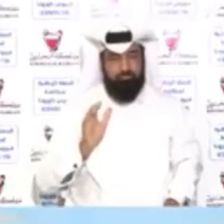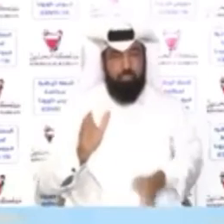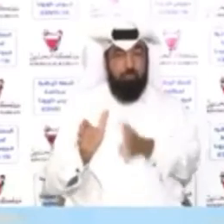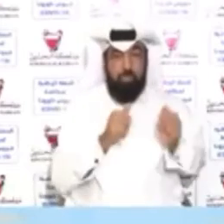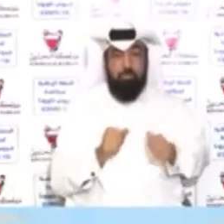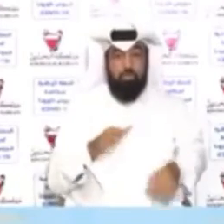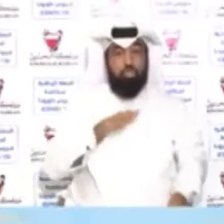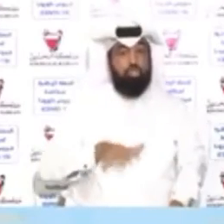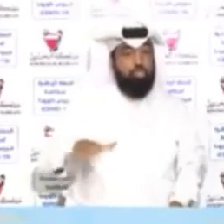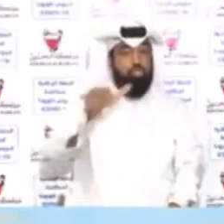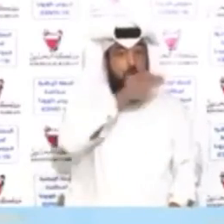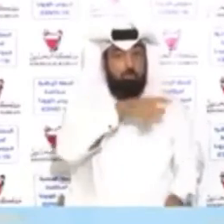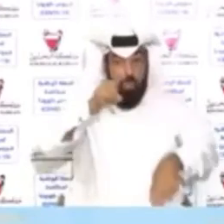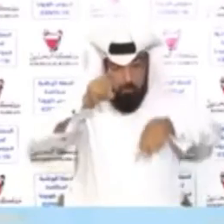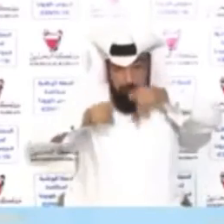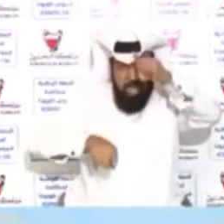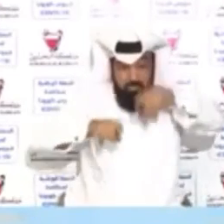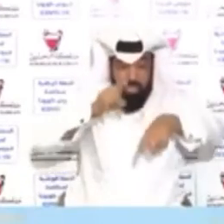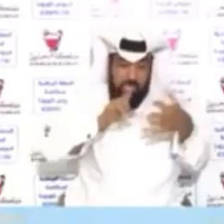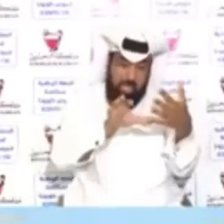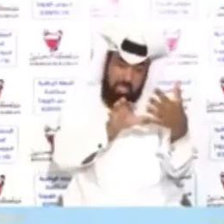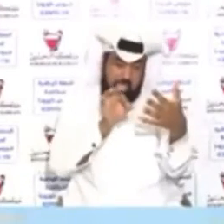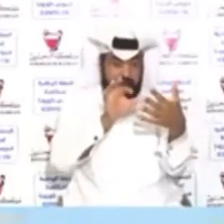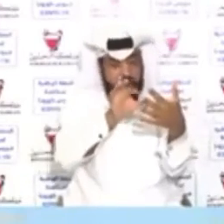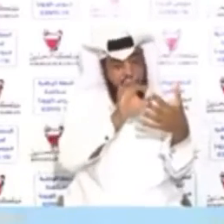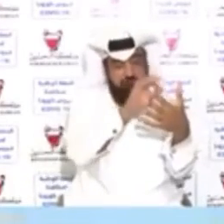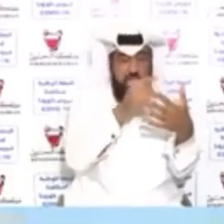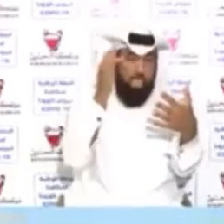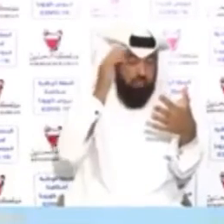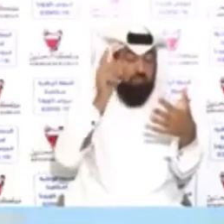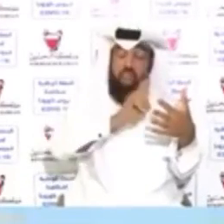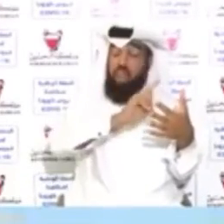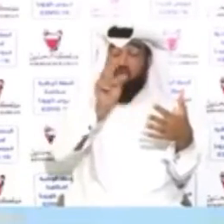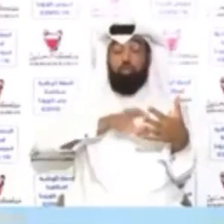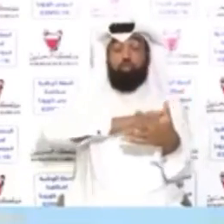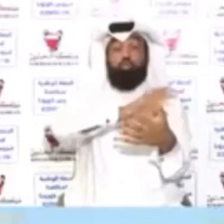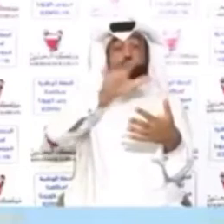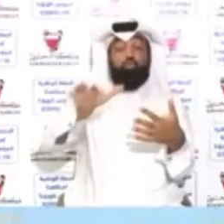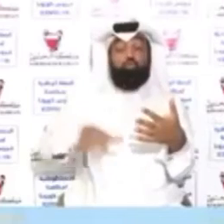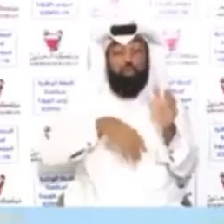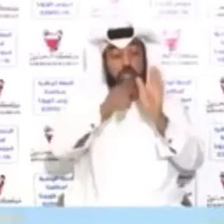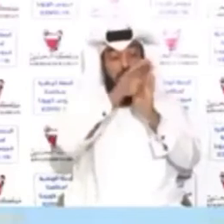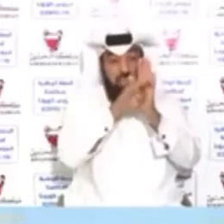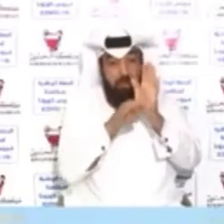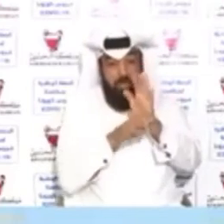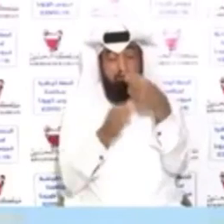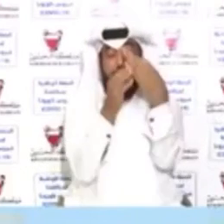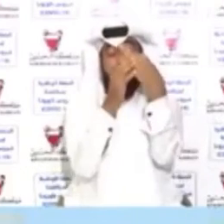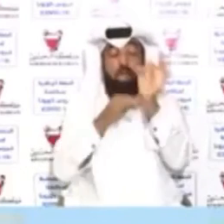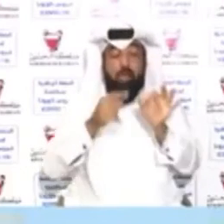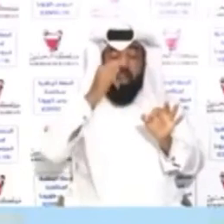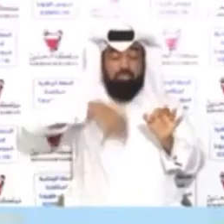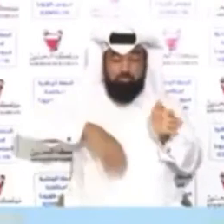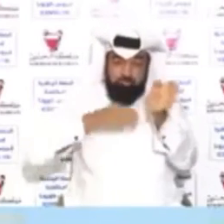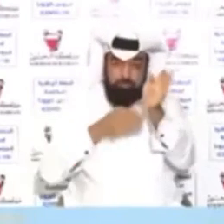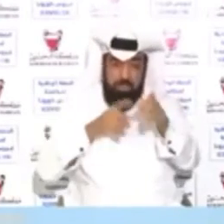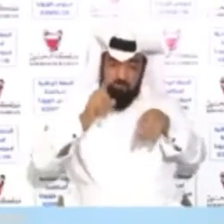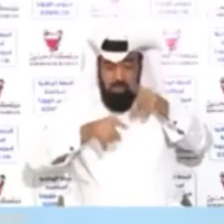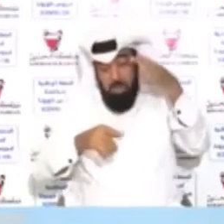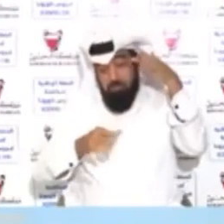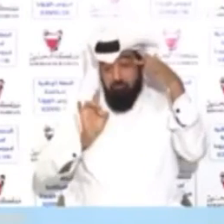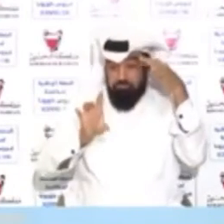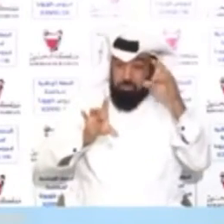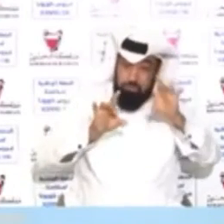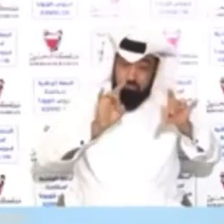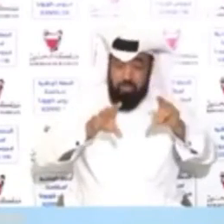لاحظنا تطبيق بعضها أو تطبيق جزء منها وليس تطبيقها جميعا. هذا راح يضيف إلى جميع الجهود اللي تمت